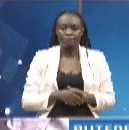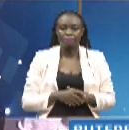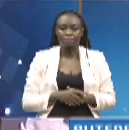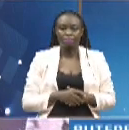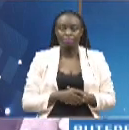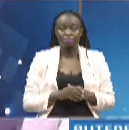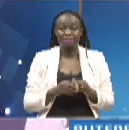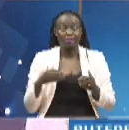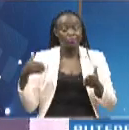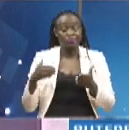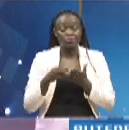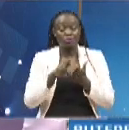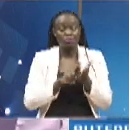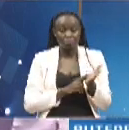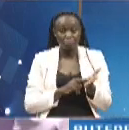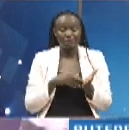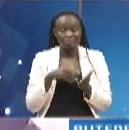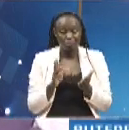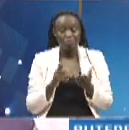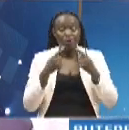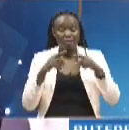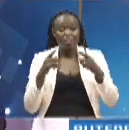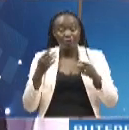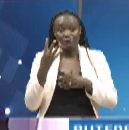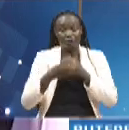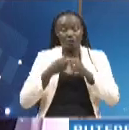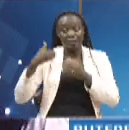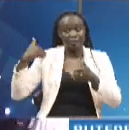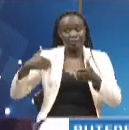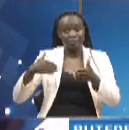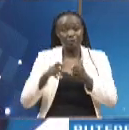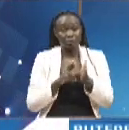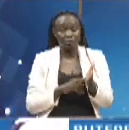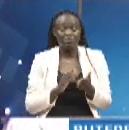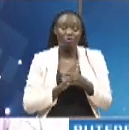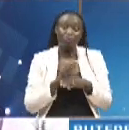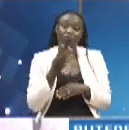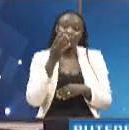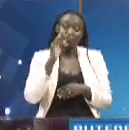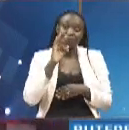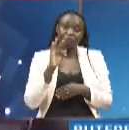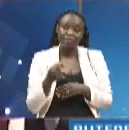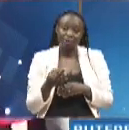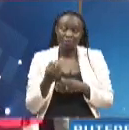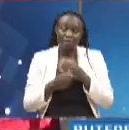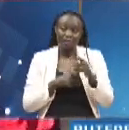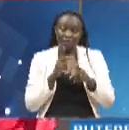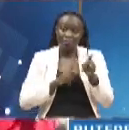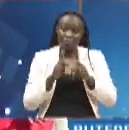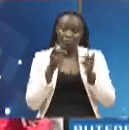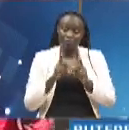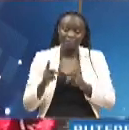Okusinzira kwa ripoti ezifuluma obubenje bw'okunguudo mu myaka ena emabega, abantu basukka mu 13 be bafa buli mwaka, ate ng'abantu